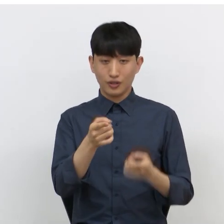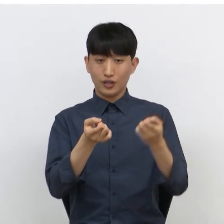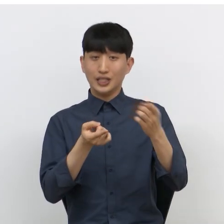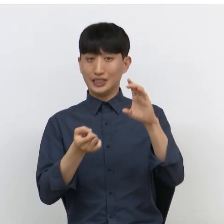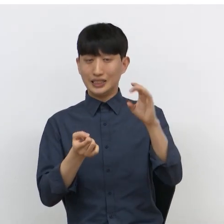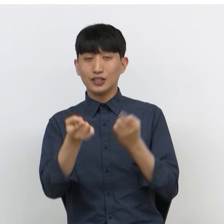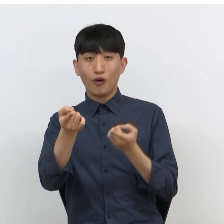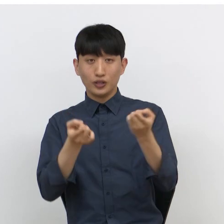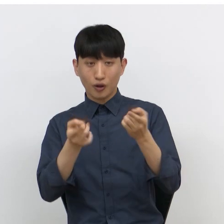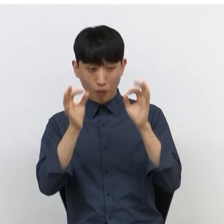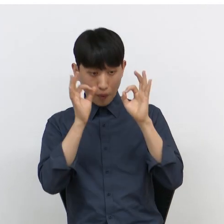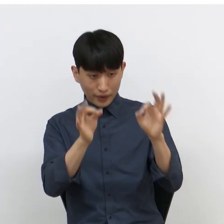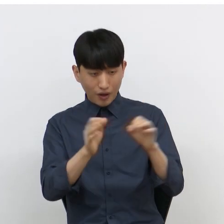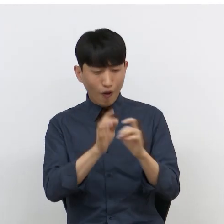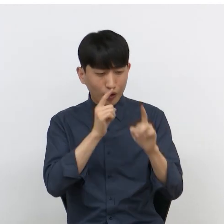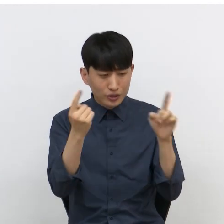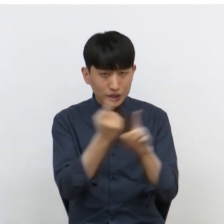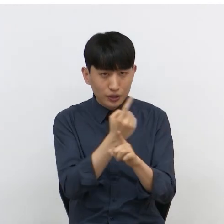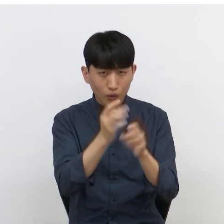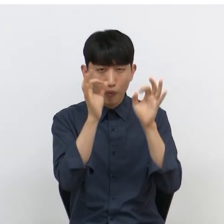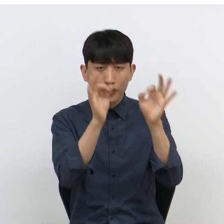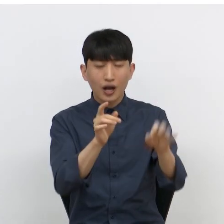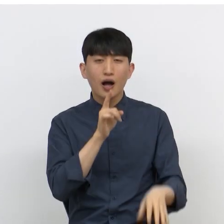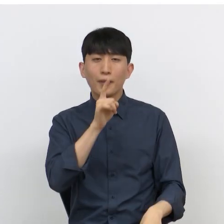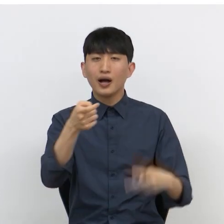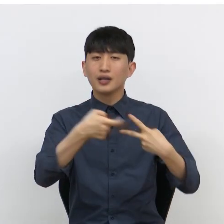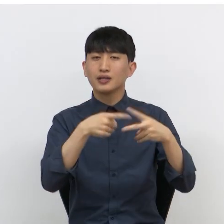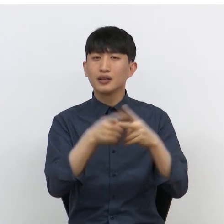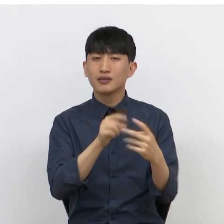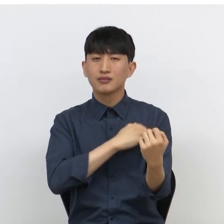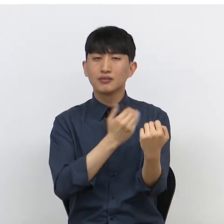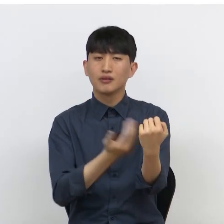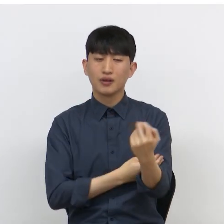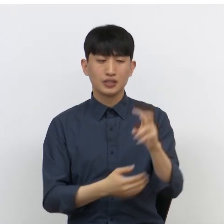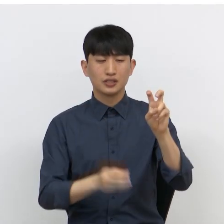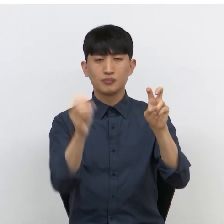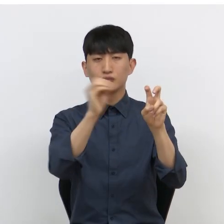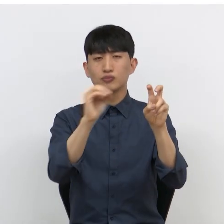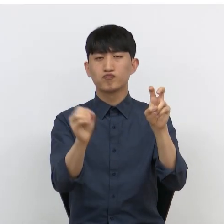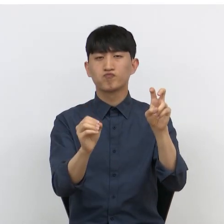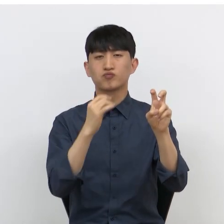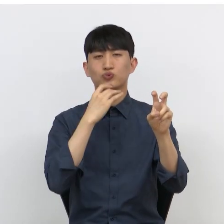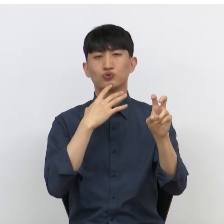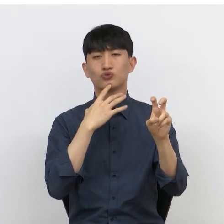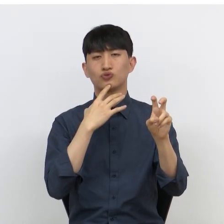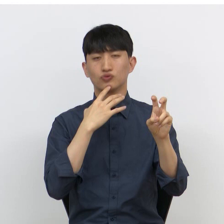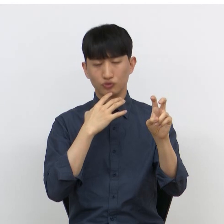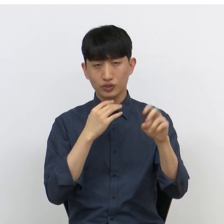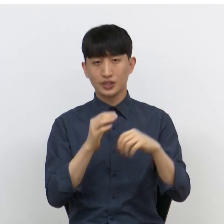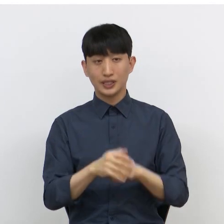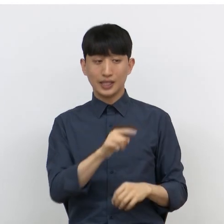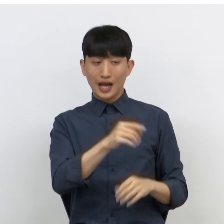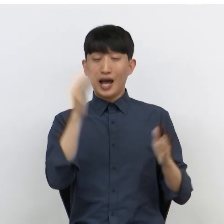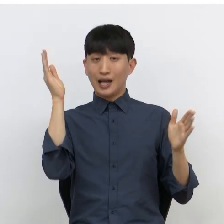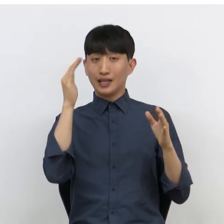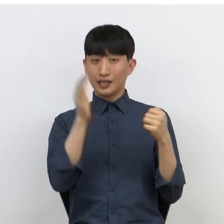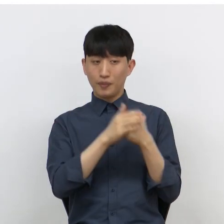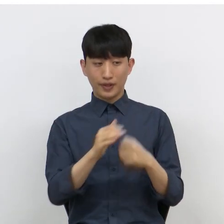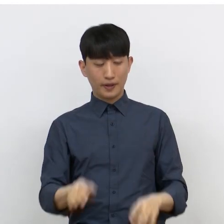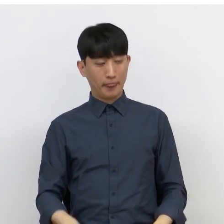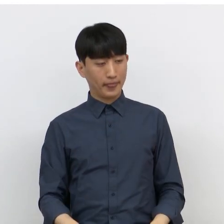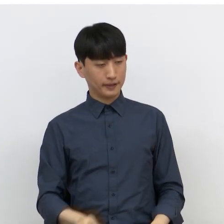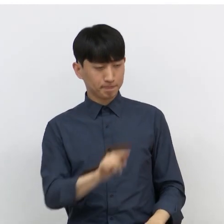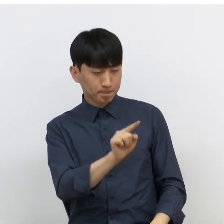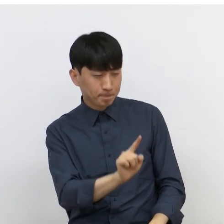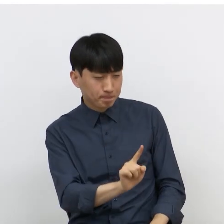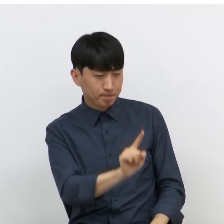그랬더니 언어 치료를 해봤더니 말지각이 20%밖에 안 나온 거죠. 그래서 학생이니까 제가 이제 쭉